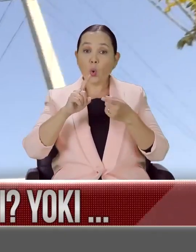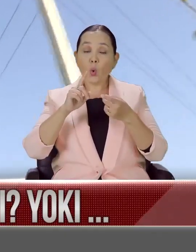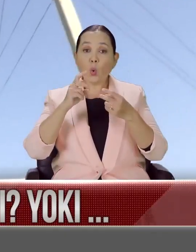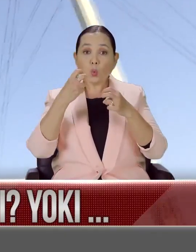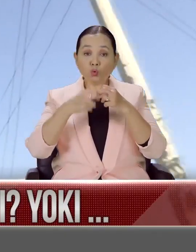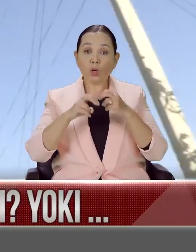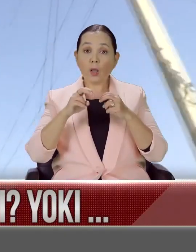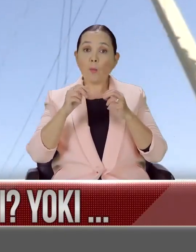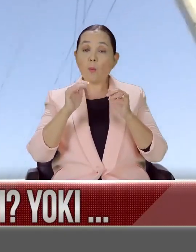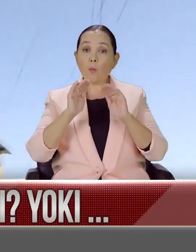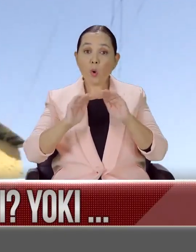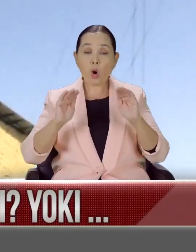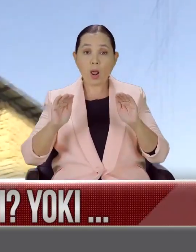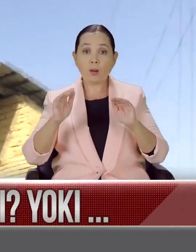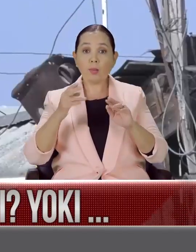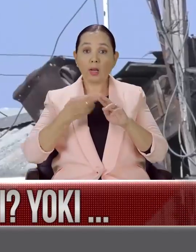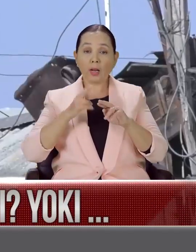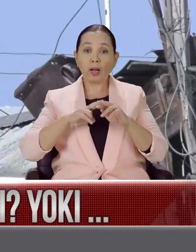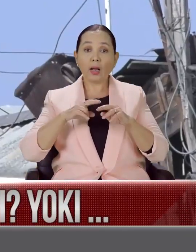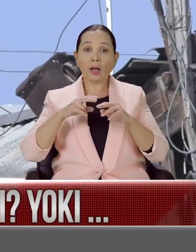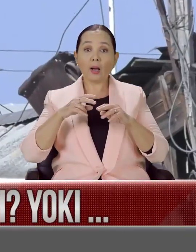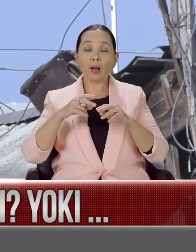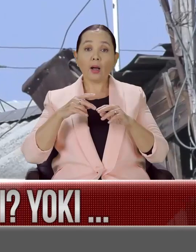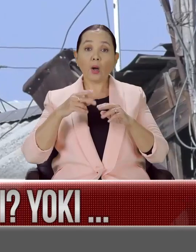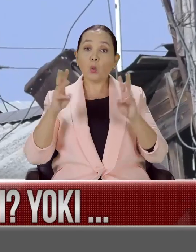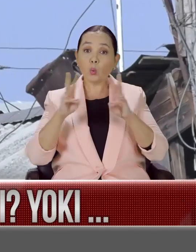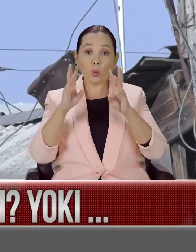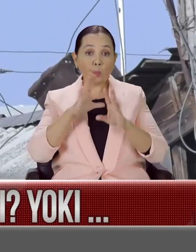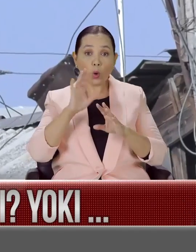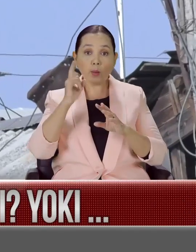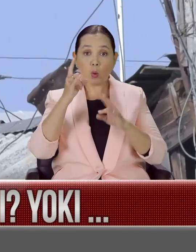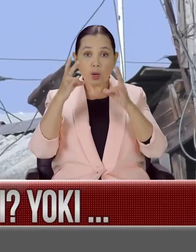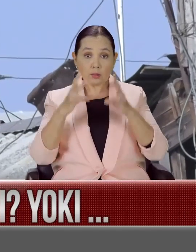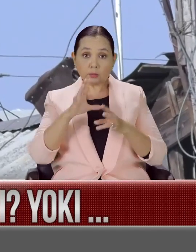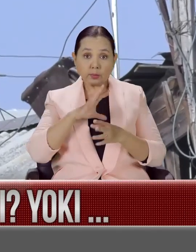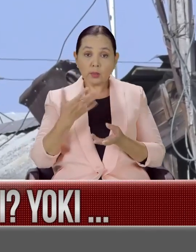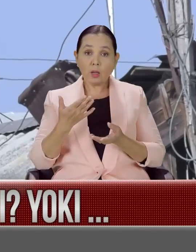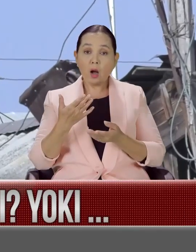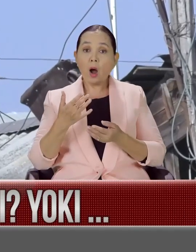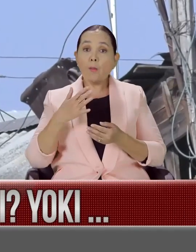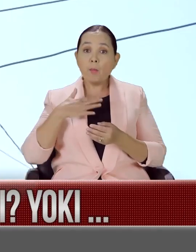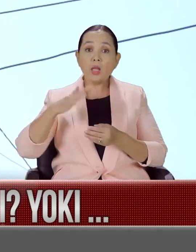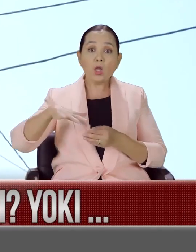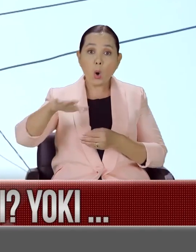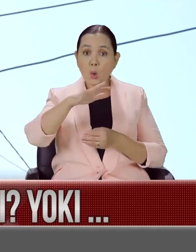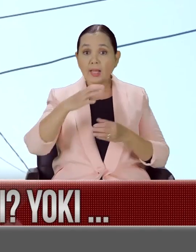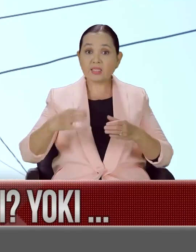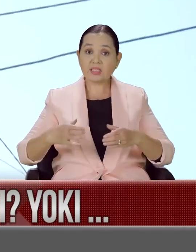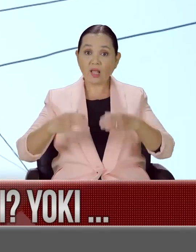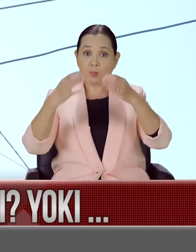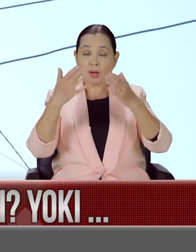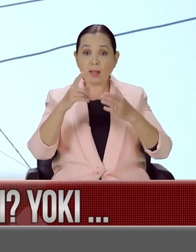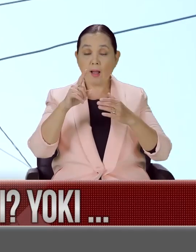uzilib, qo'shni balamizani bo'yniga tushib, yerga tushgan. Bo'yni shunda kuyib qolgan. Hadi mana meni qo'limda stalba